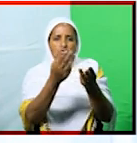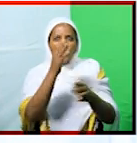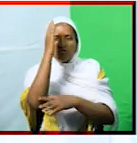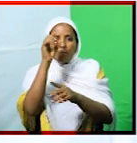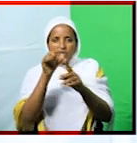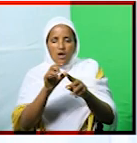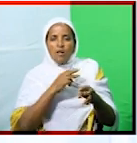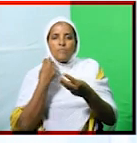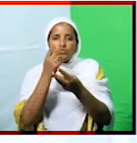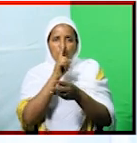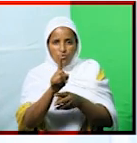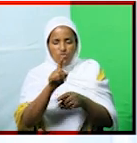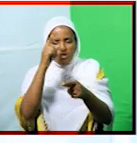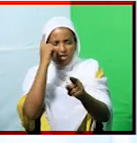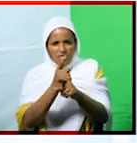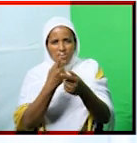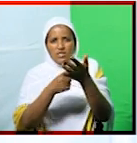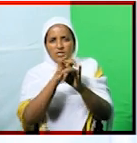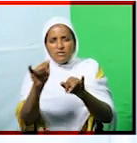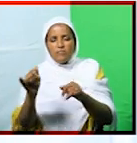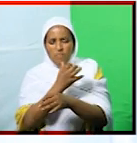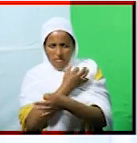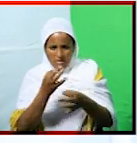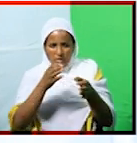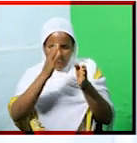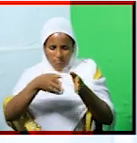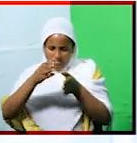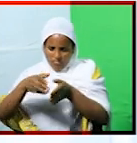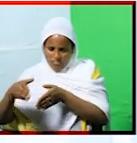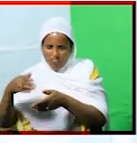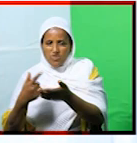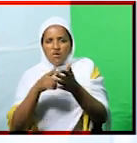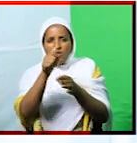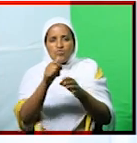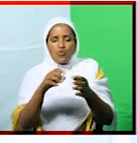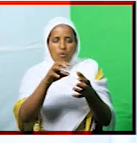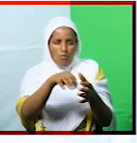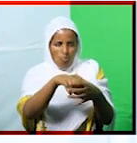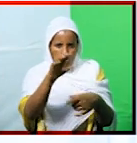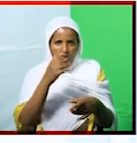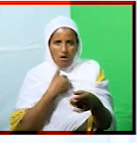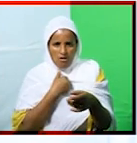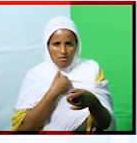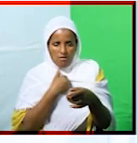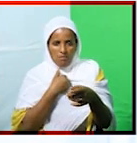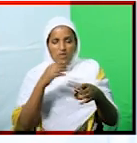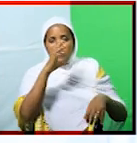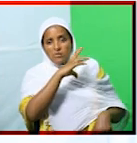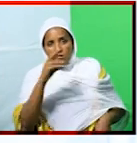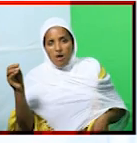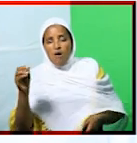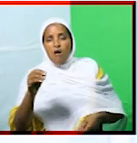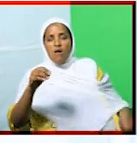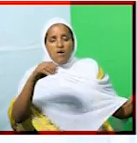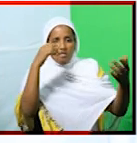ነው ይላል። ስለዚህ ልክ እንደዚያ ይበለታል፣ የሚነሳለታል፣ የሚወጣል እና